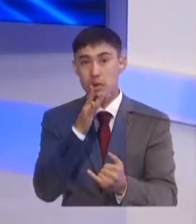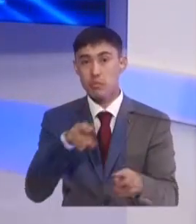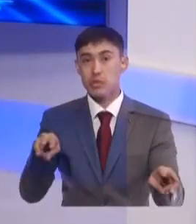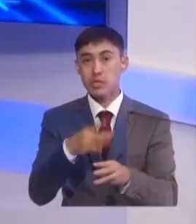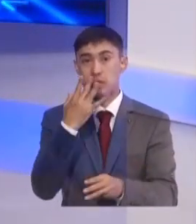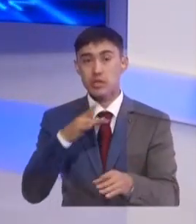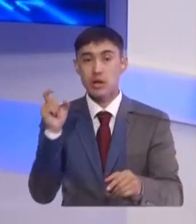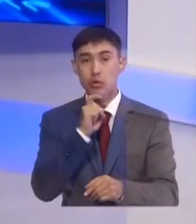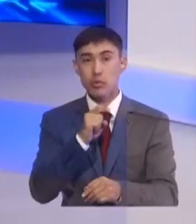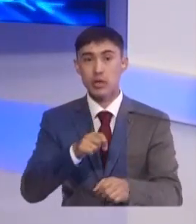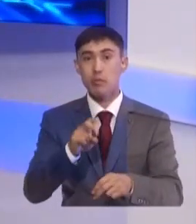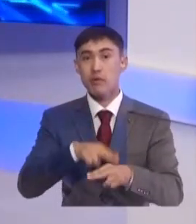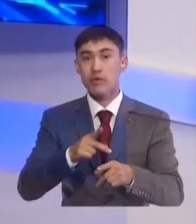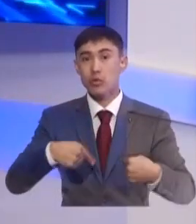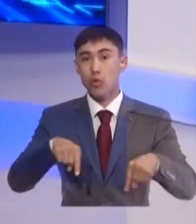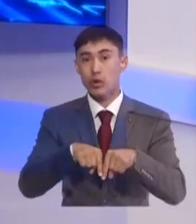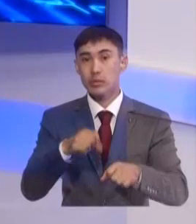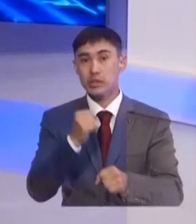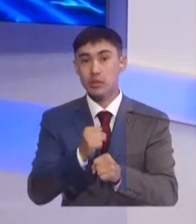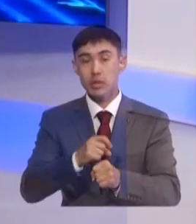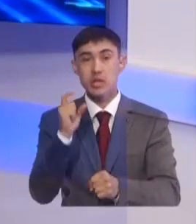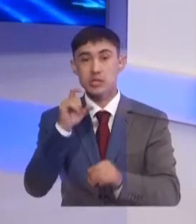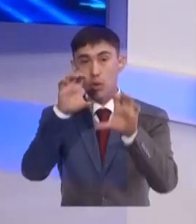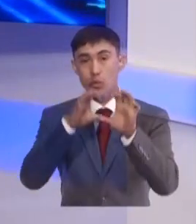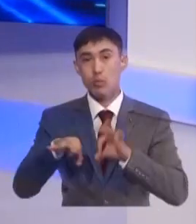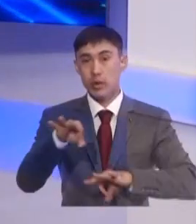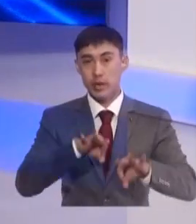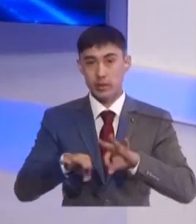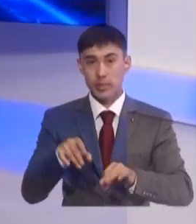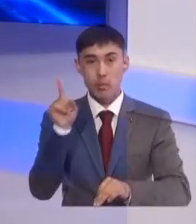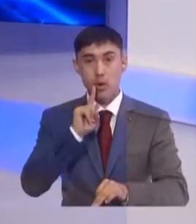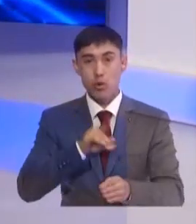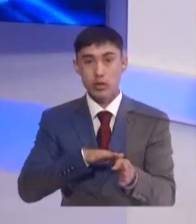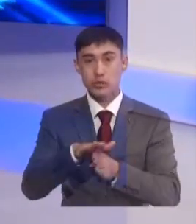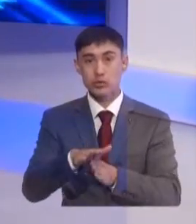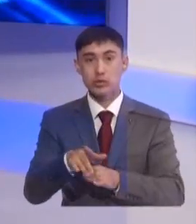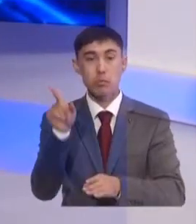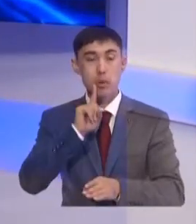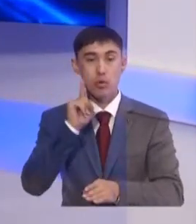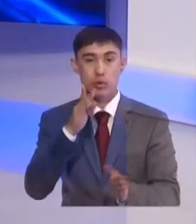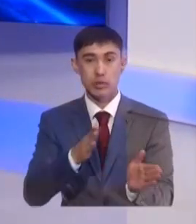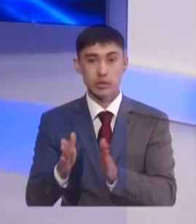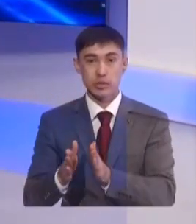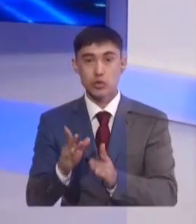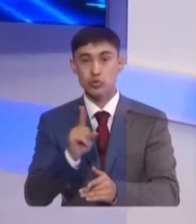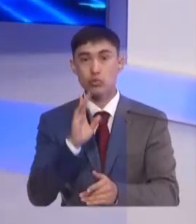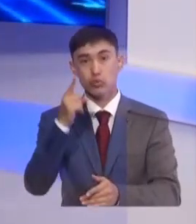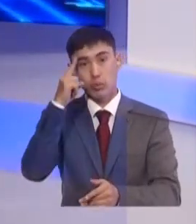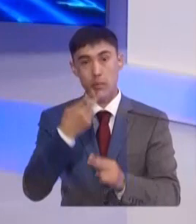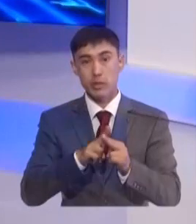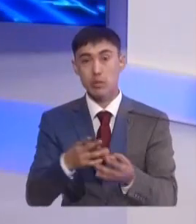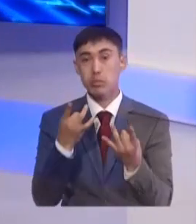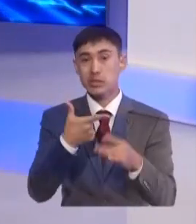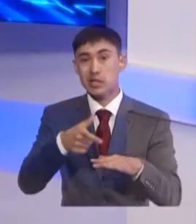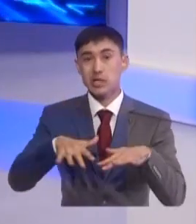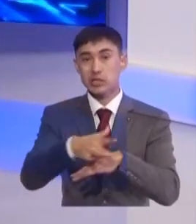Министерством национальной экономики и правоохранительными органами разработан законопроект. Пока он реализуется в пилотном режиме. Что думают об этом